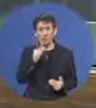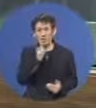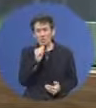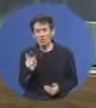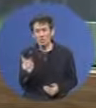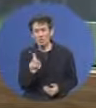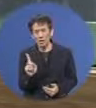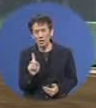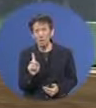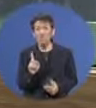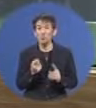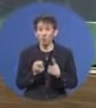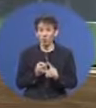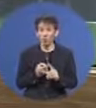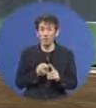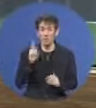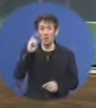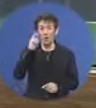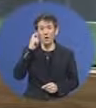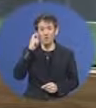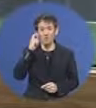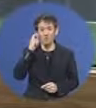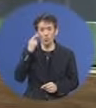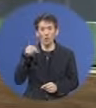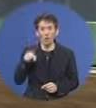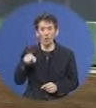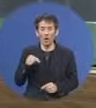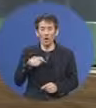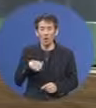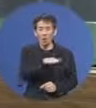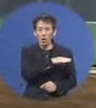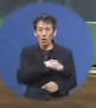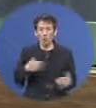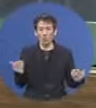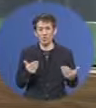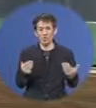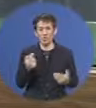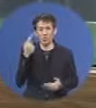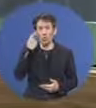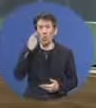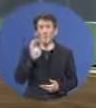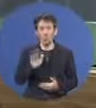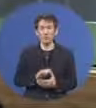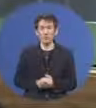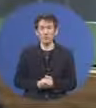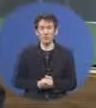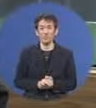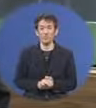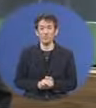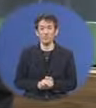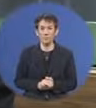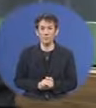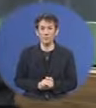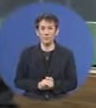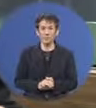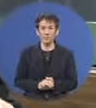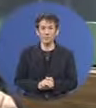とこはないかとかね、 はい、 そういうことを考えるのが我々の、仕事だと思うんですね。はい、でそういうことでね、 は